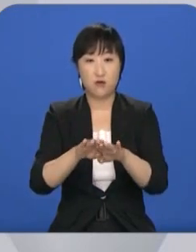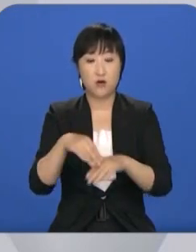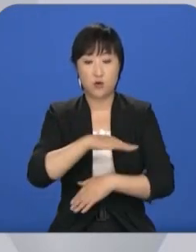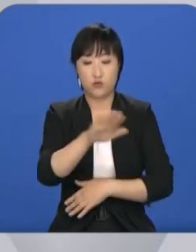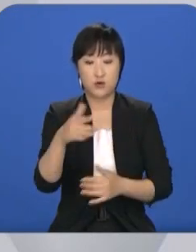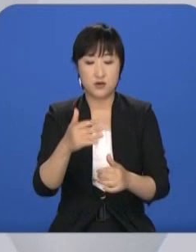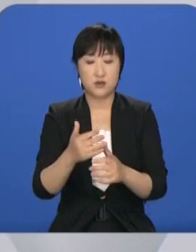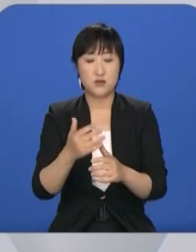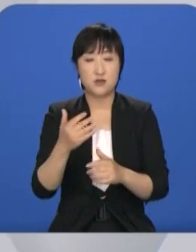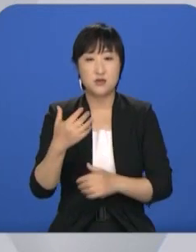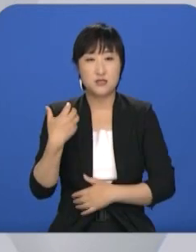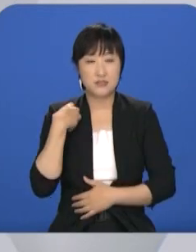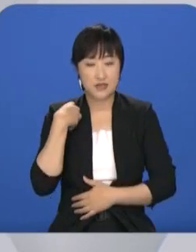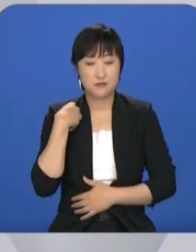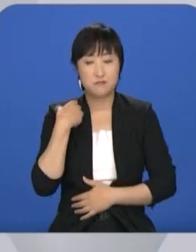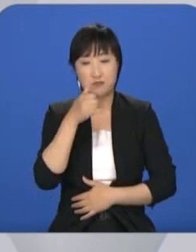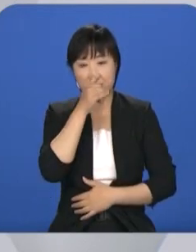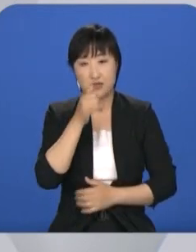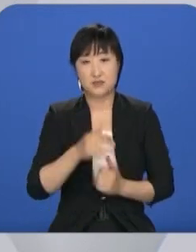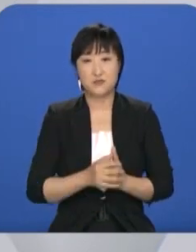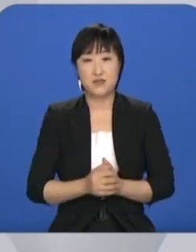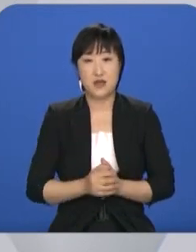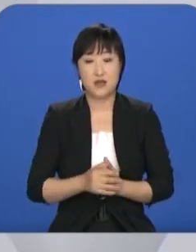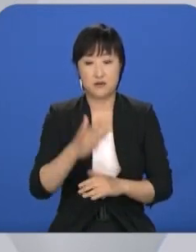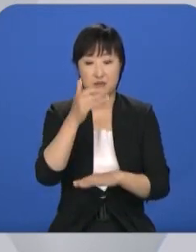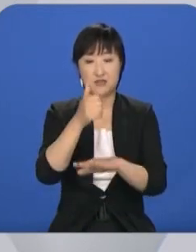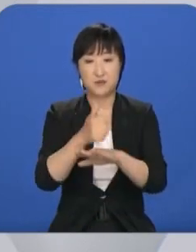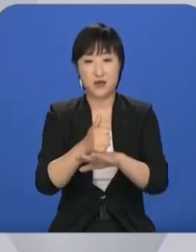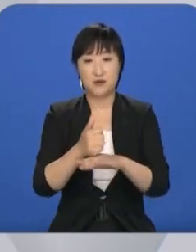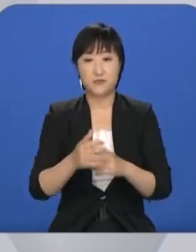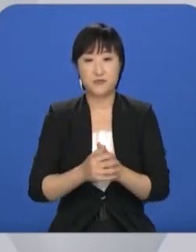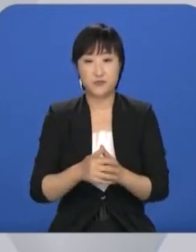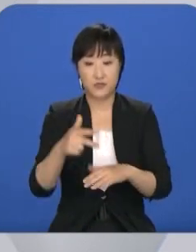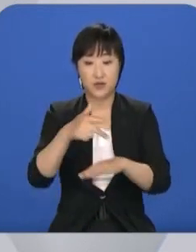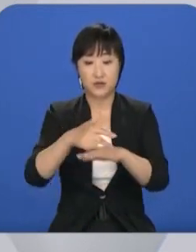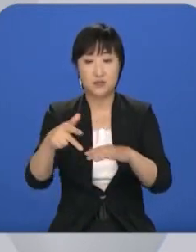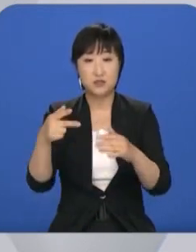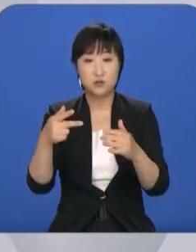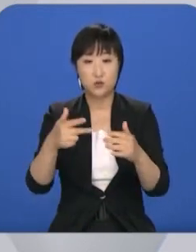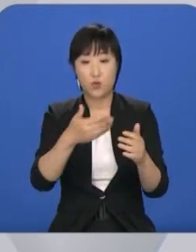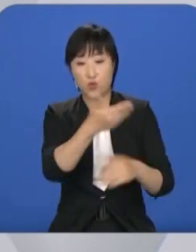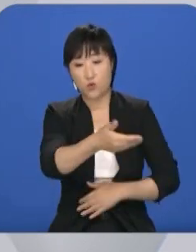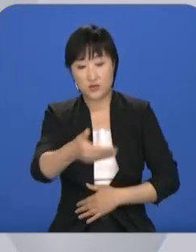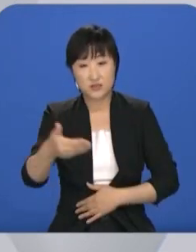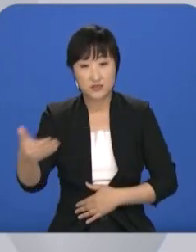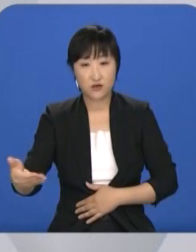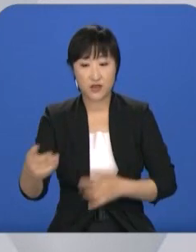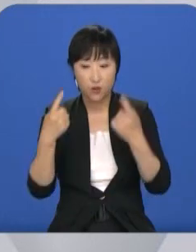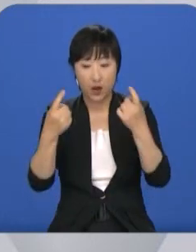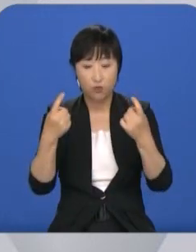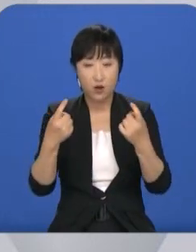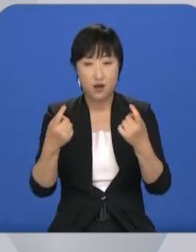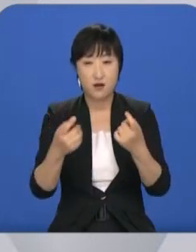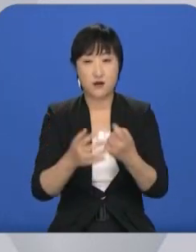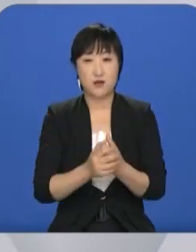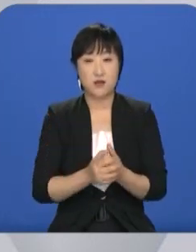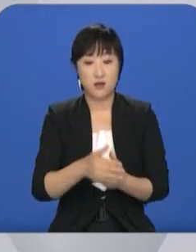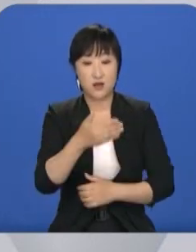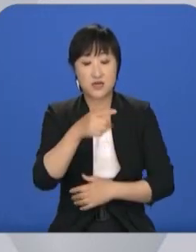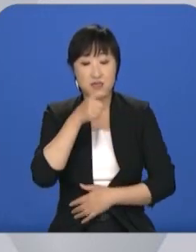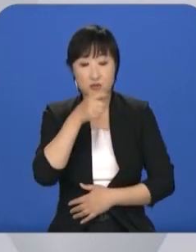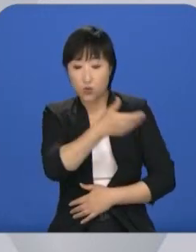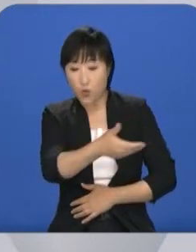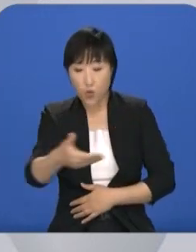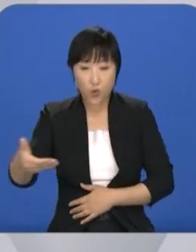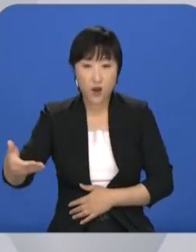대중화를 주도하게 하겠습니다. 마지막으로 진도천의 관광 자원화입니다.